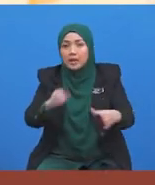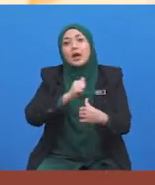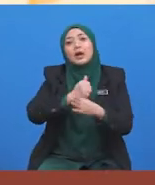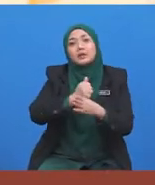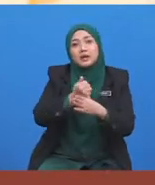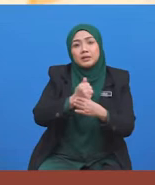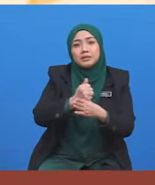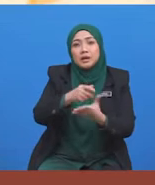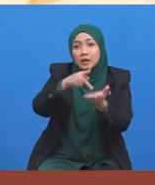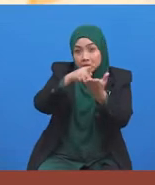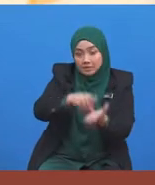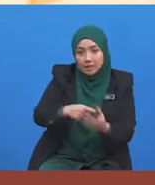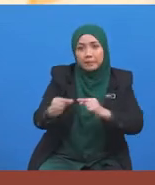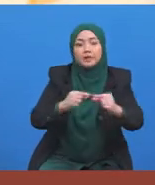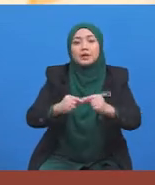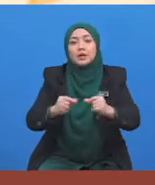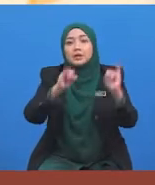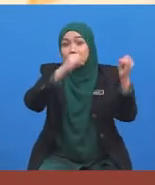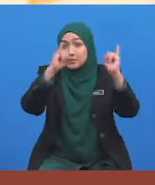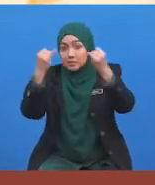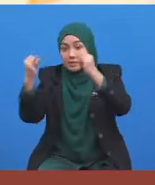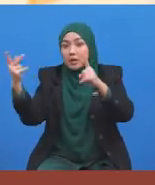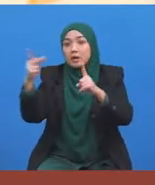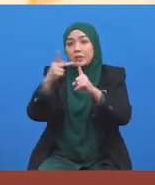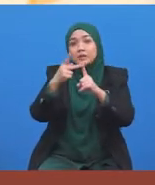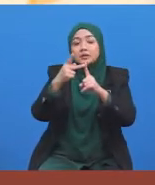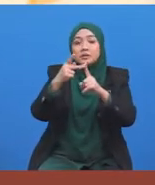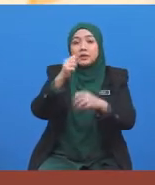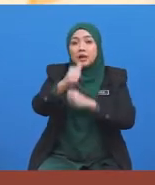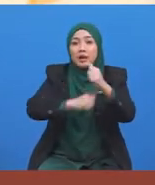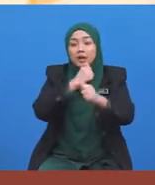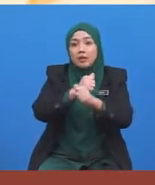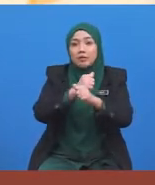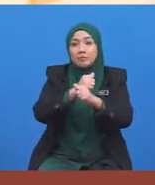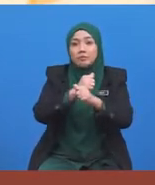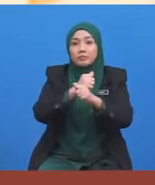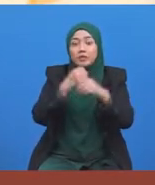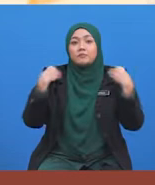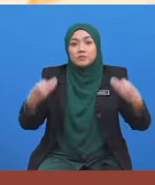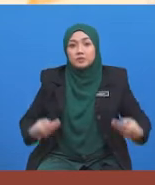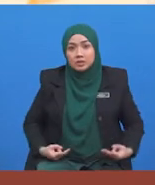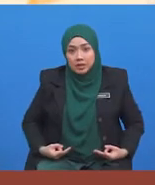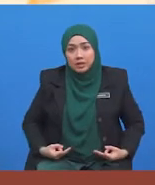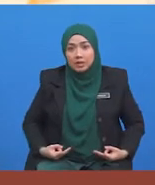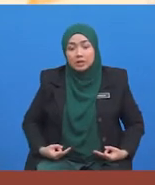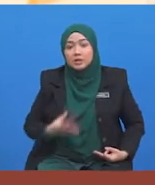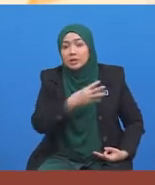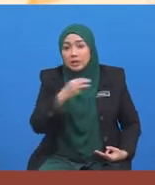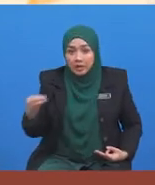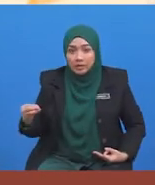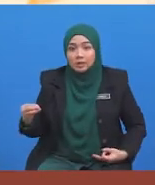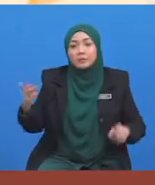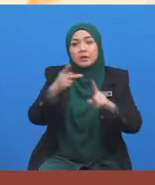antara kesan pergerakan jisim terhadap alam sekitar fizikal dengan kesan terhadap alam sekitar